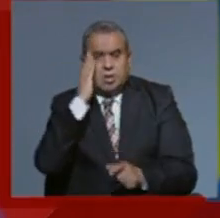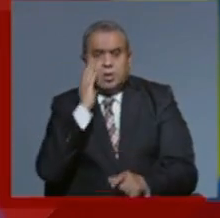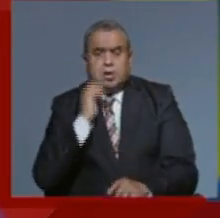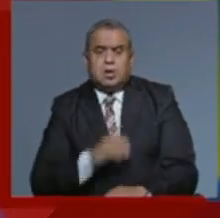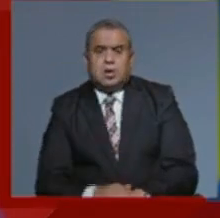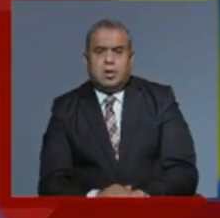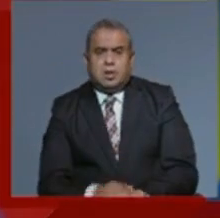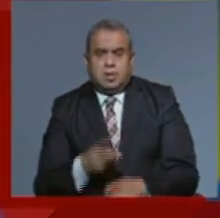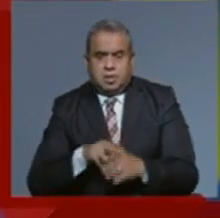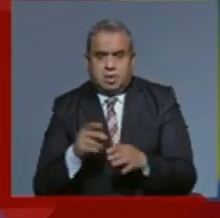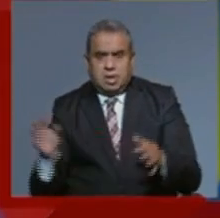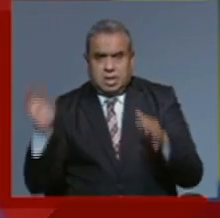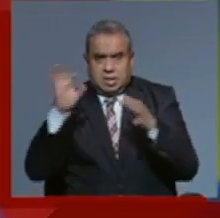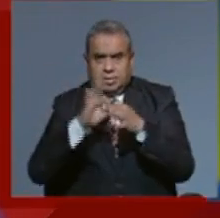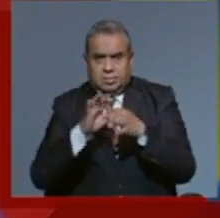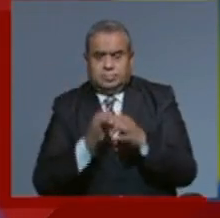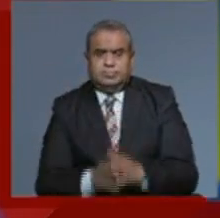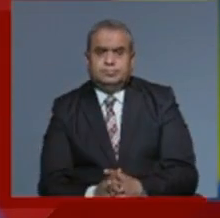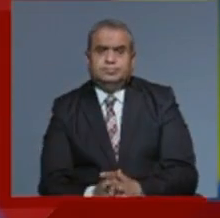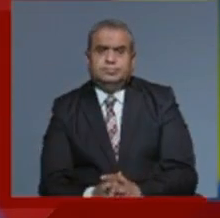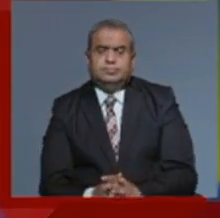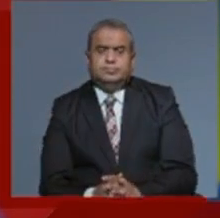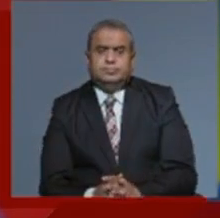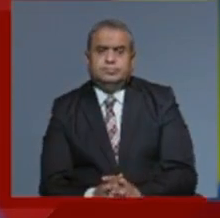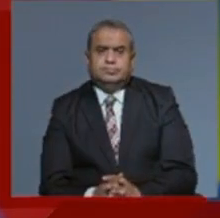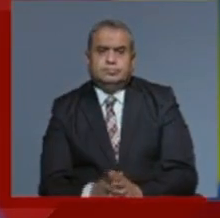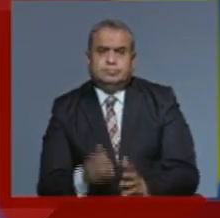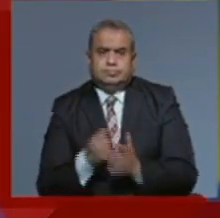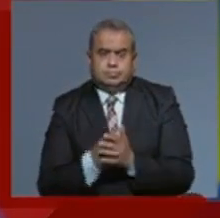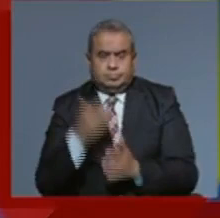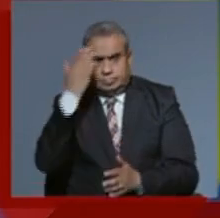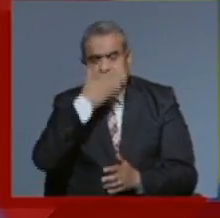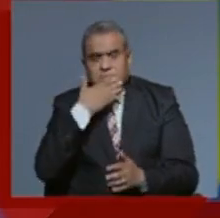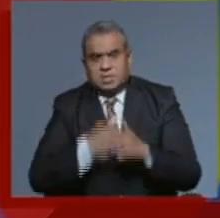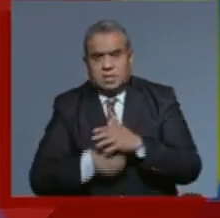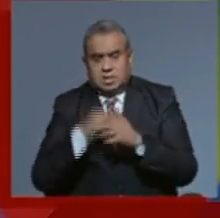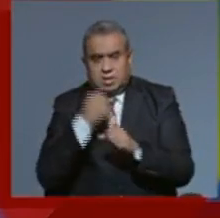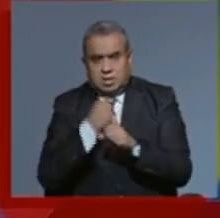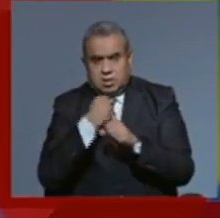والتعاون مع إفريقيا بالرغم من